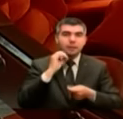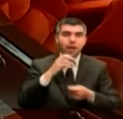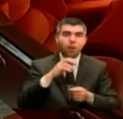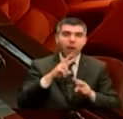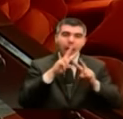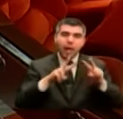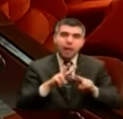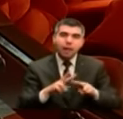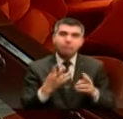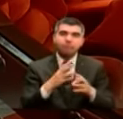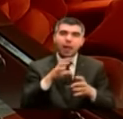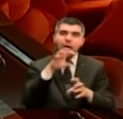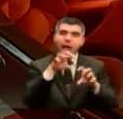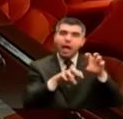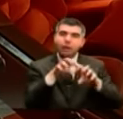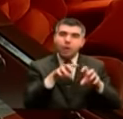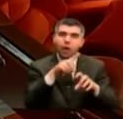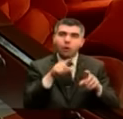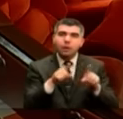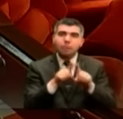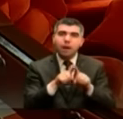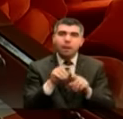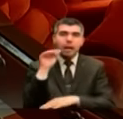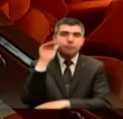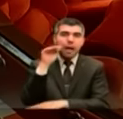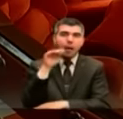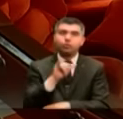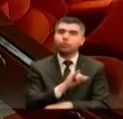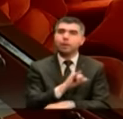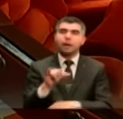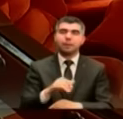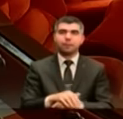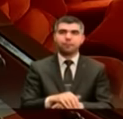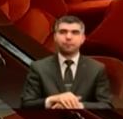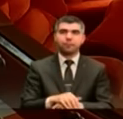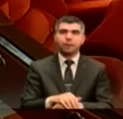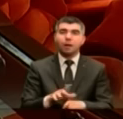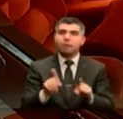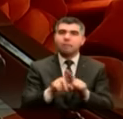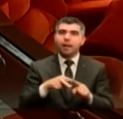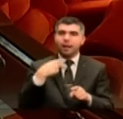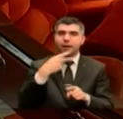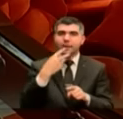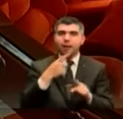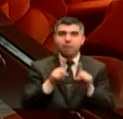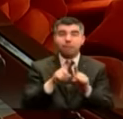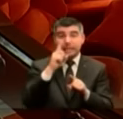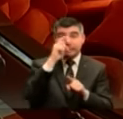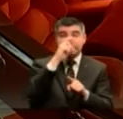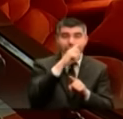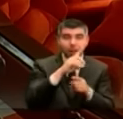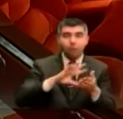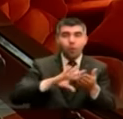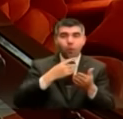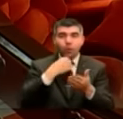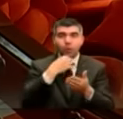لا في المنطقة الجنوب الشرقية ولا في أي منطقة أخرى في المغرب، وبالتالي لا مجال للحديث عن مخاطر استكشاف واستغلال الغاز